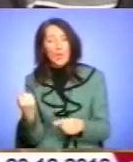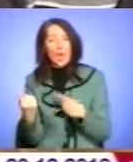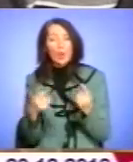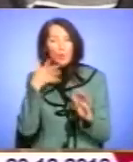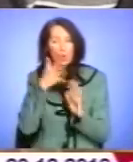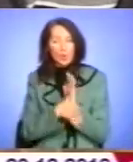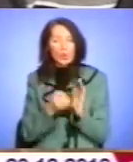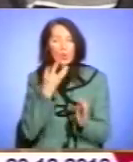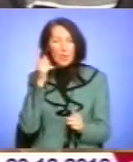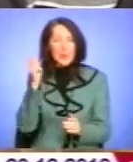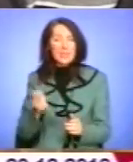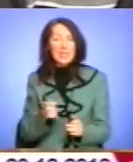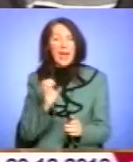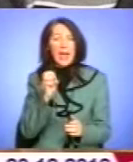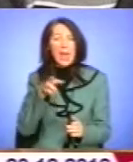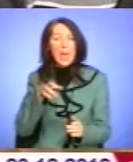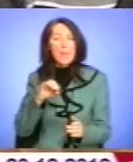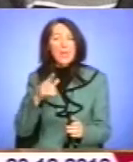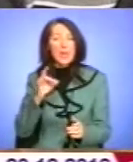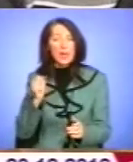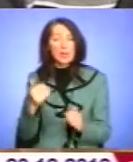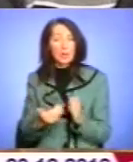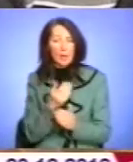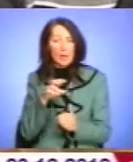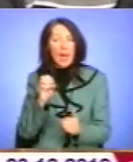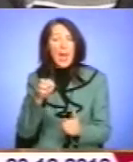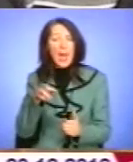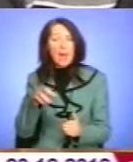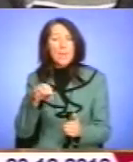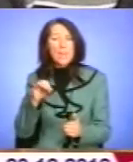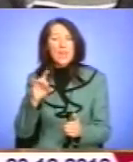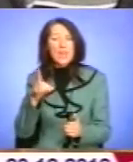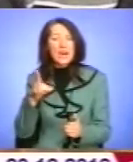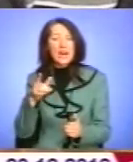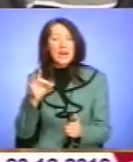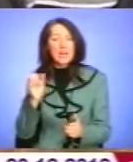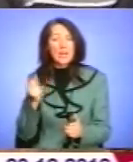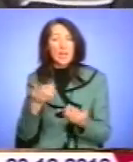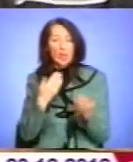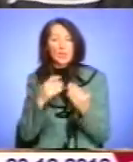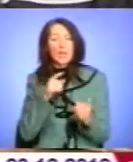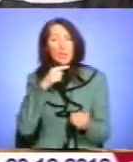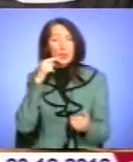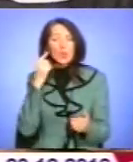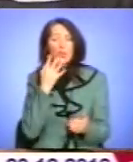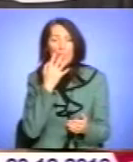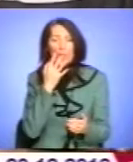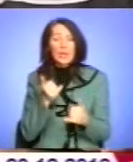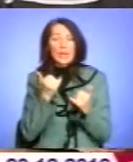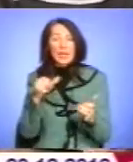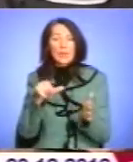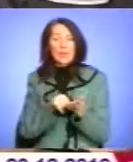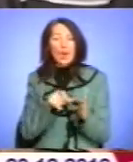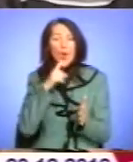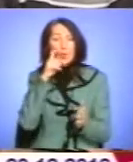приїжджає мігрант з України, новітній мігрант, і розмовляє, казав Мирослав, російською мовою, то для представника